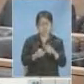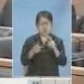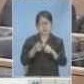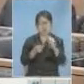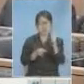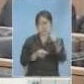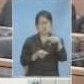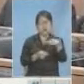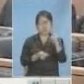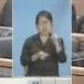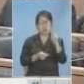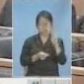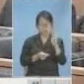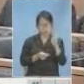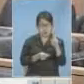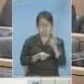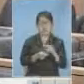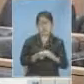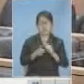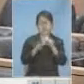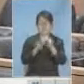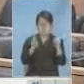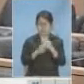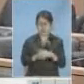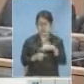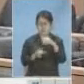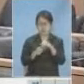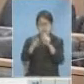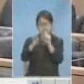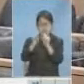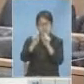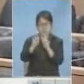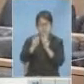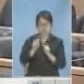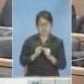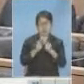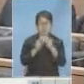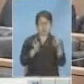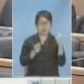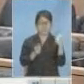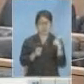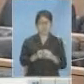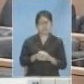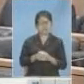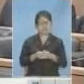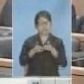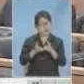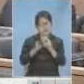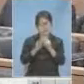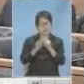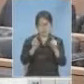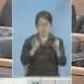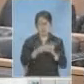างกันครับอปพลนะครับมันก็อยู่ในตำบลต่างๆแต่ว่ามันมีขั้นตอนในการกำกับดูแลแต่พวกเ